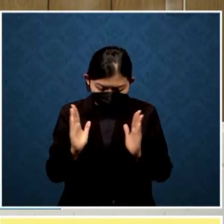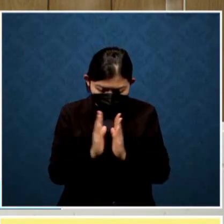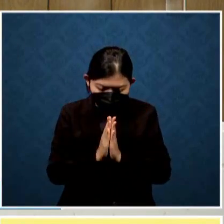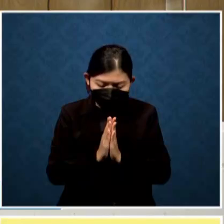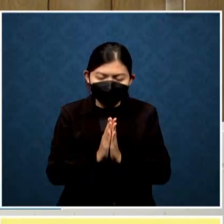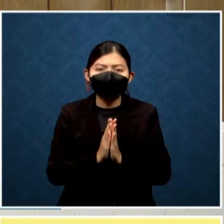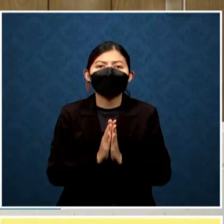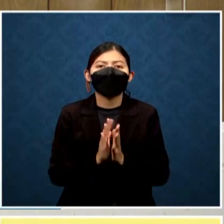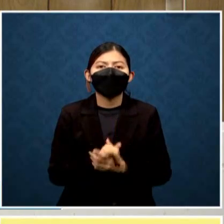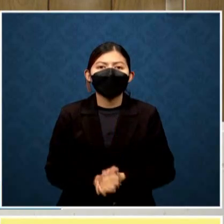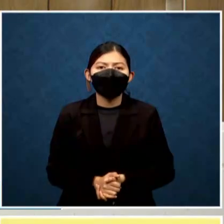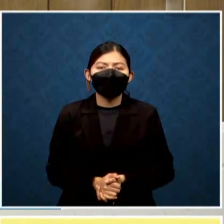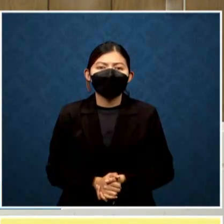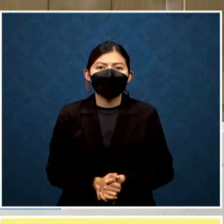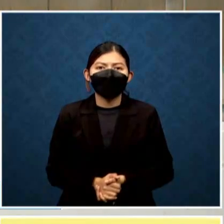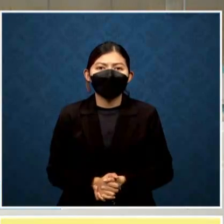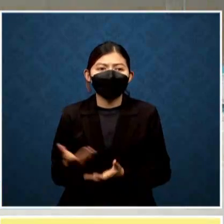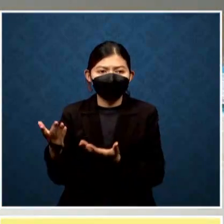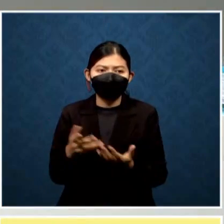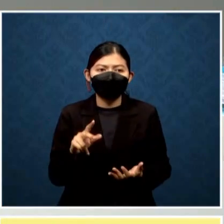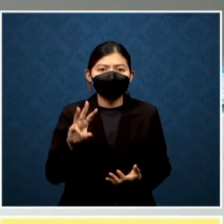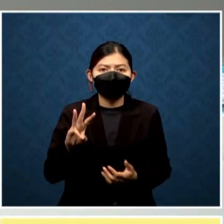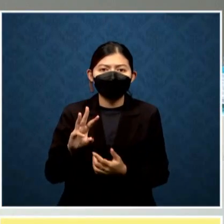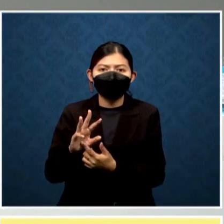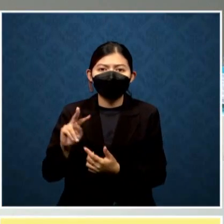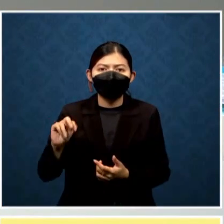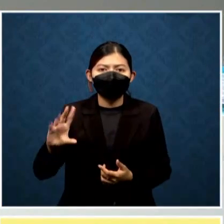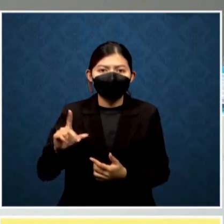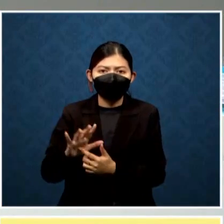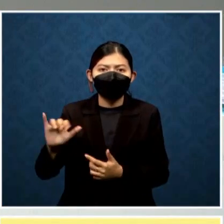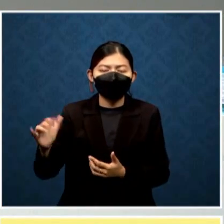ครับท่านวันชัยเชิญได้อีกหนึ่งครั้งนะครับ